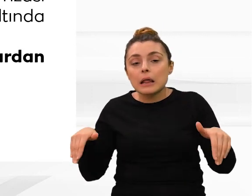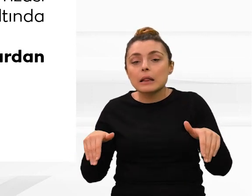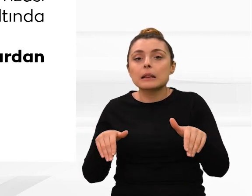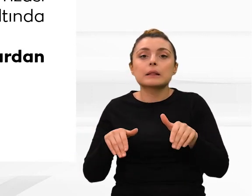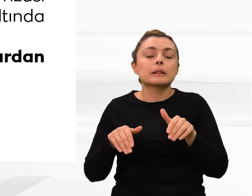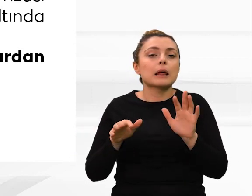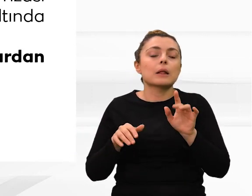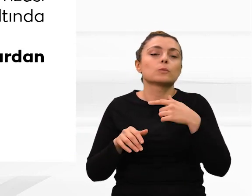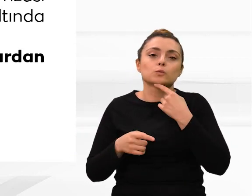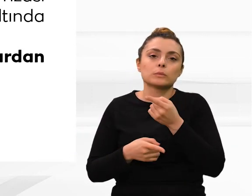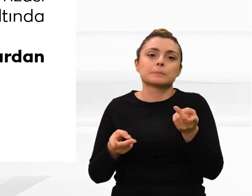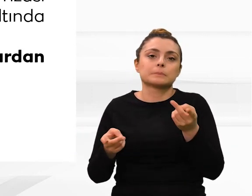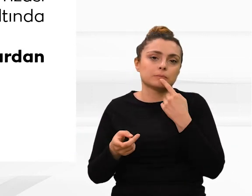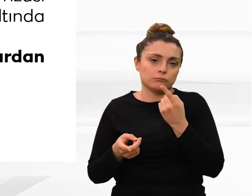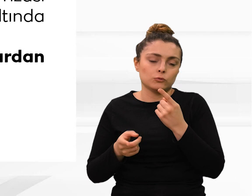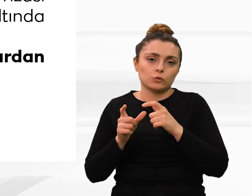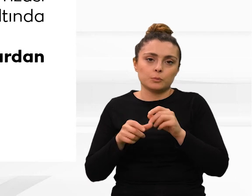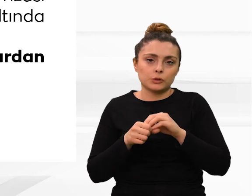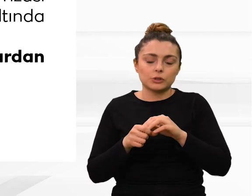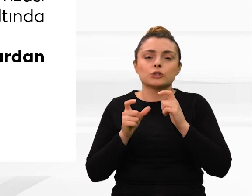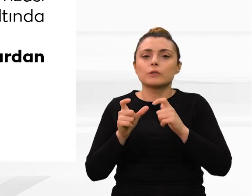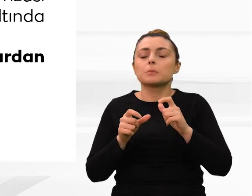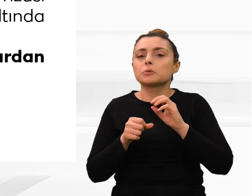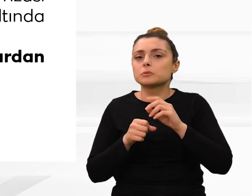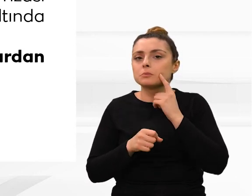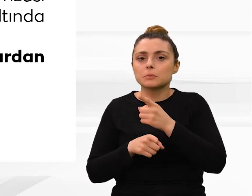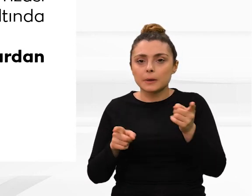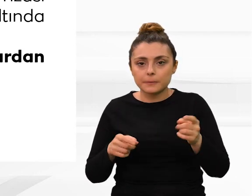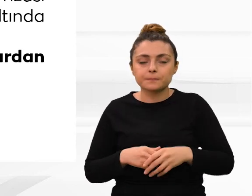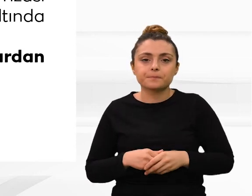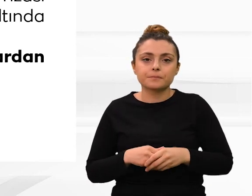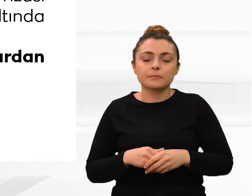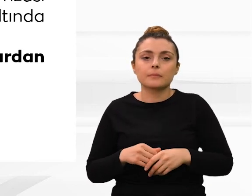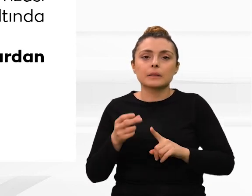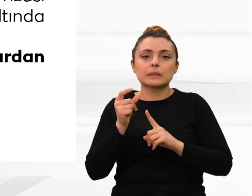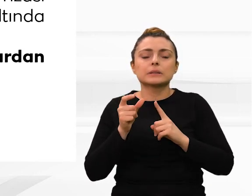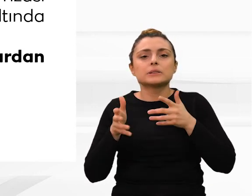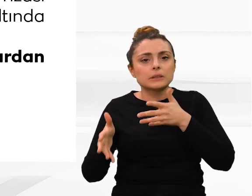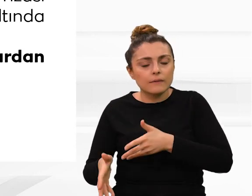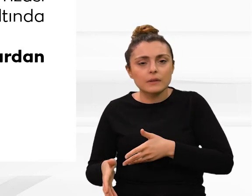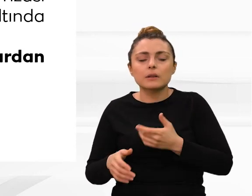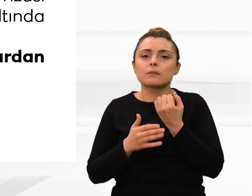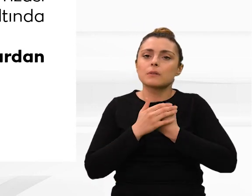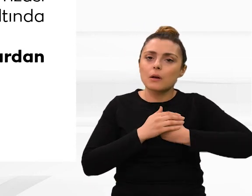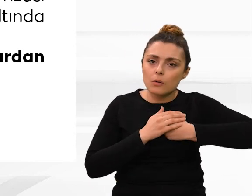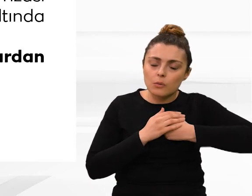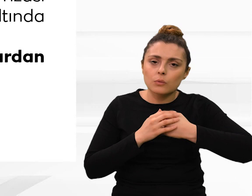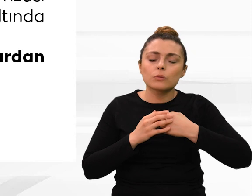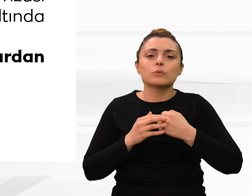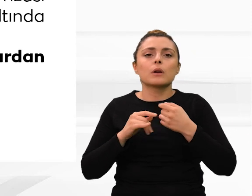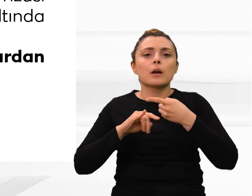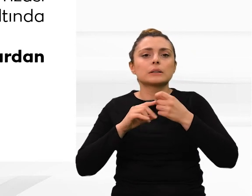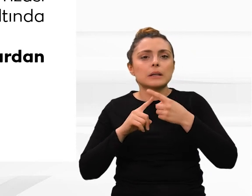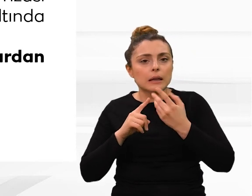değil söylenebilir diyor sorumuz hemen seçeneklerimizle bakalım a israf ve nankörlük C